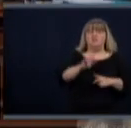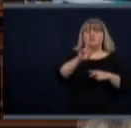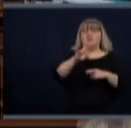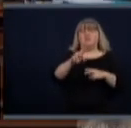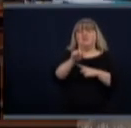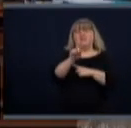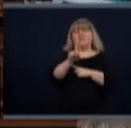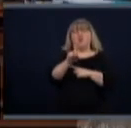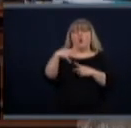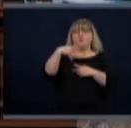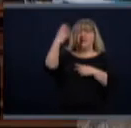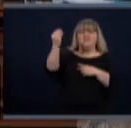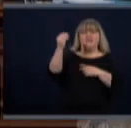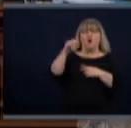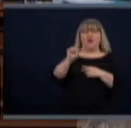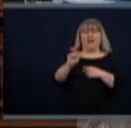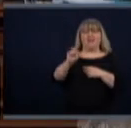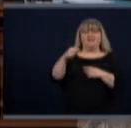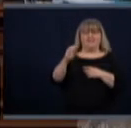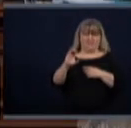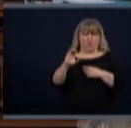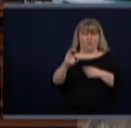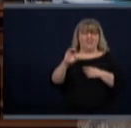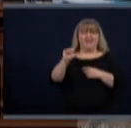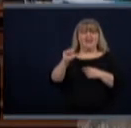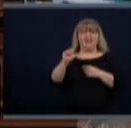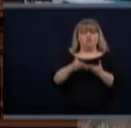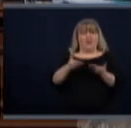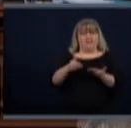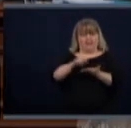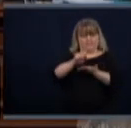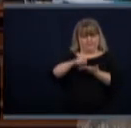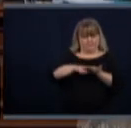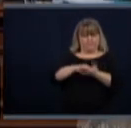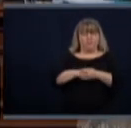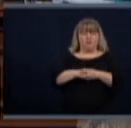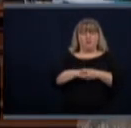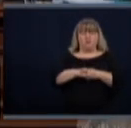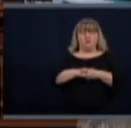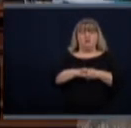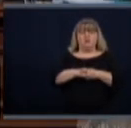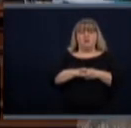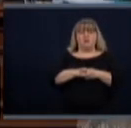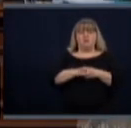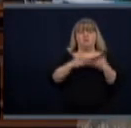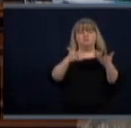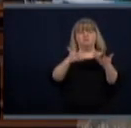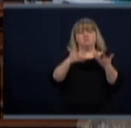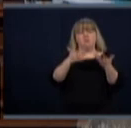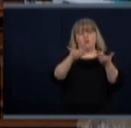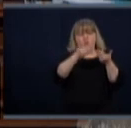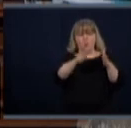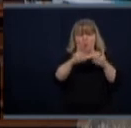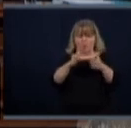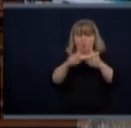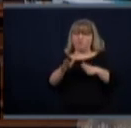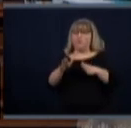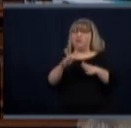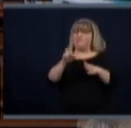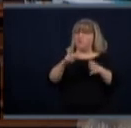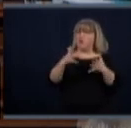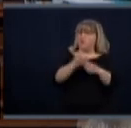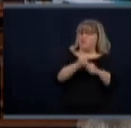qui nous provient aujourd'hui d'Alec Castonguet, l'actualité. La clé d'un déconfinement réussi repose sur le nombre de tests de dépistage